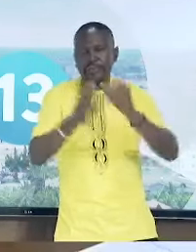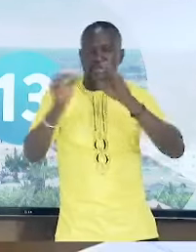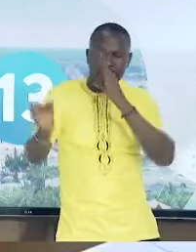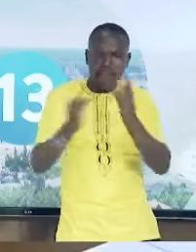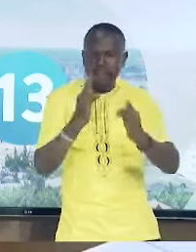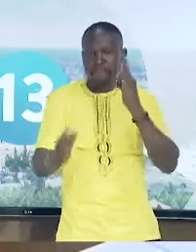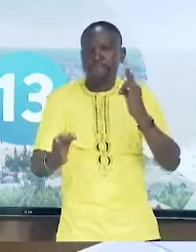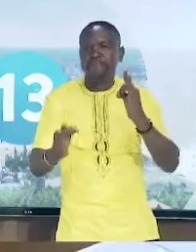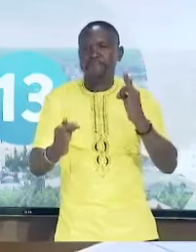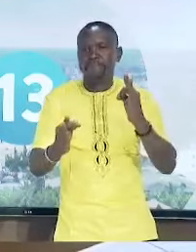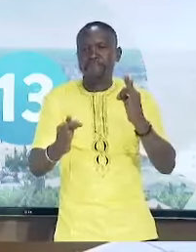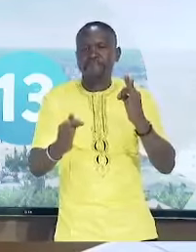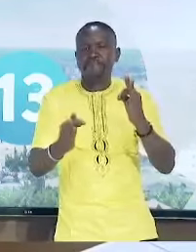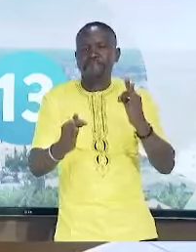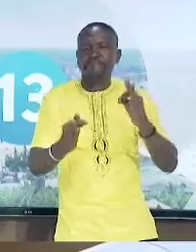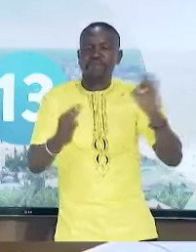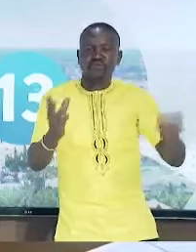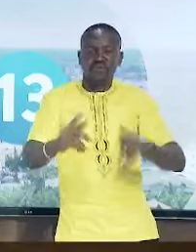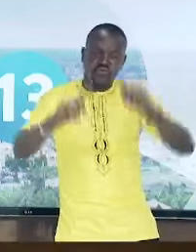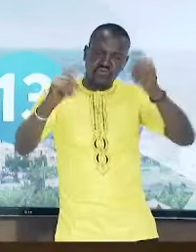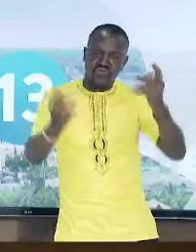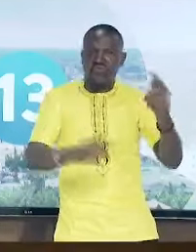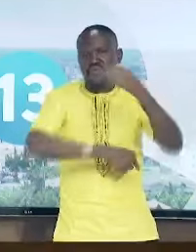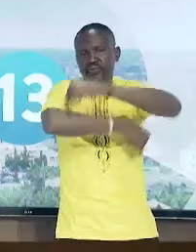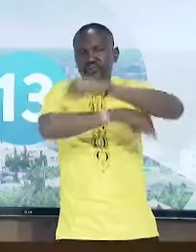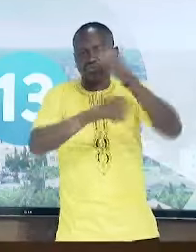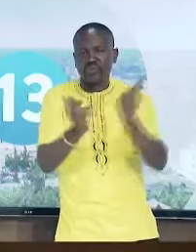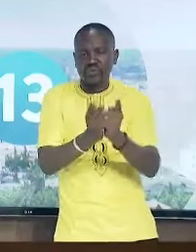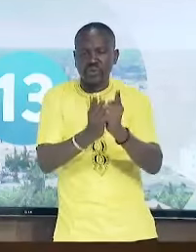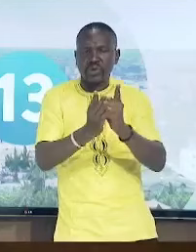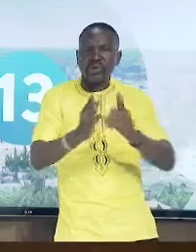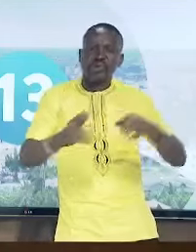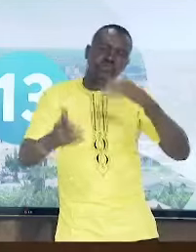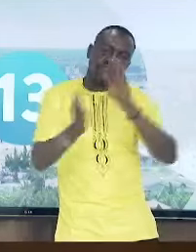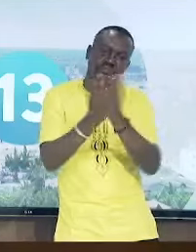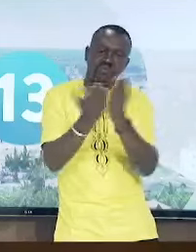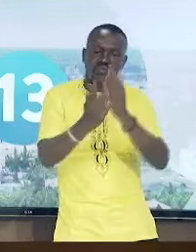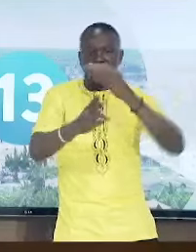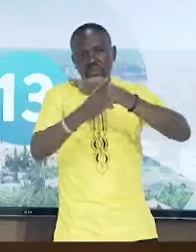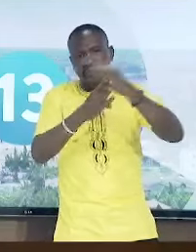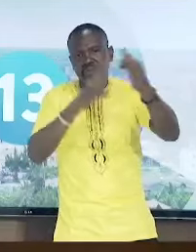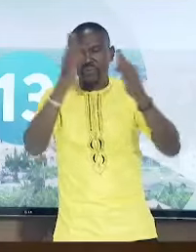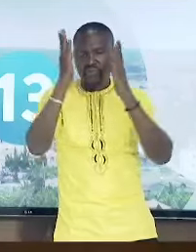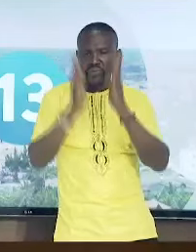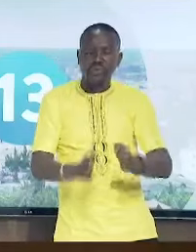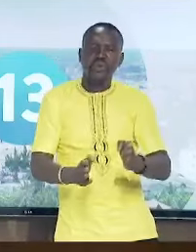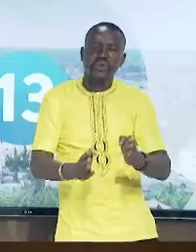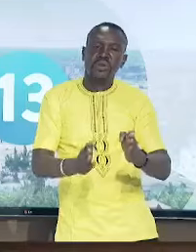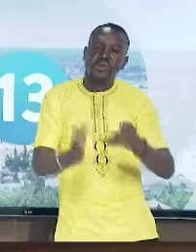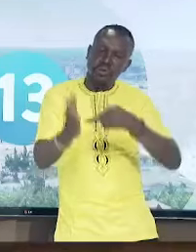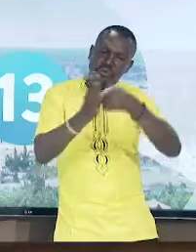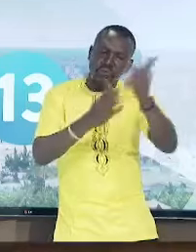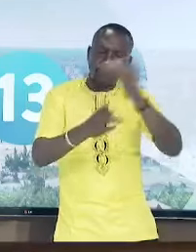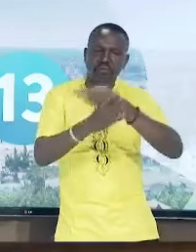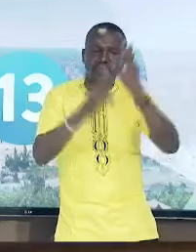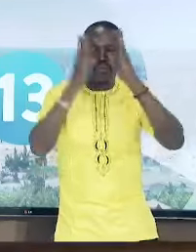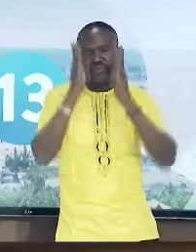magistrature. À l'ordre du jour, l'homologation des modules de formation et l'accréditation des